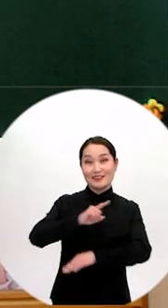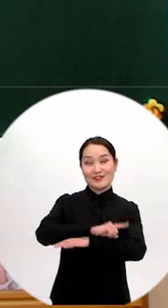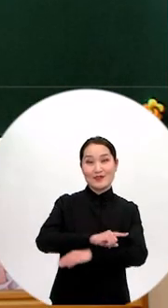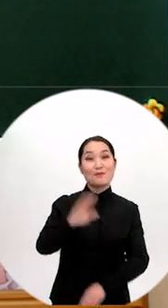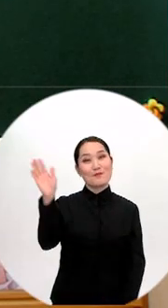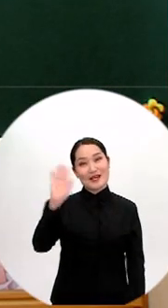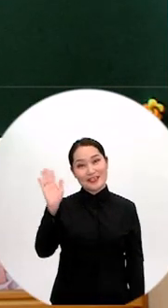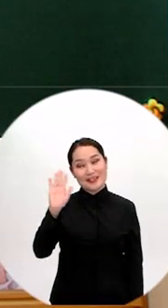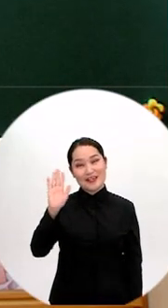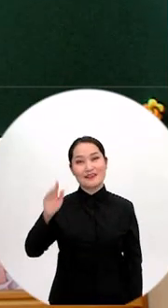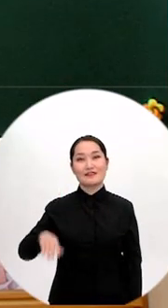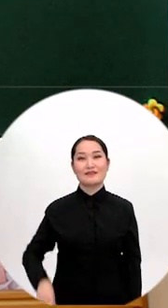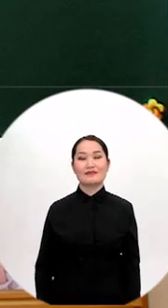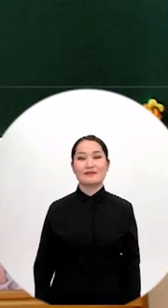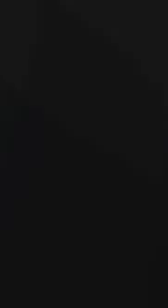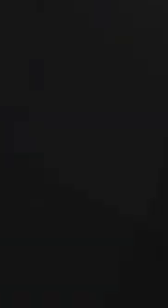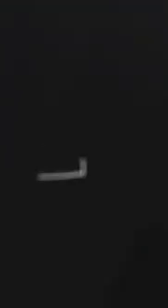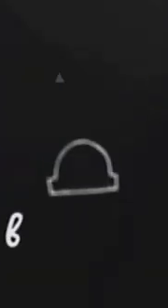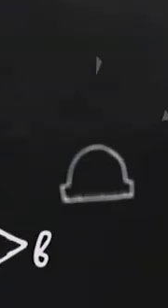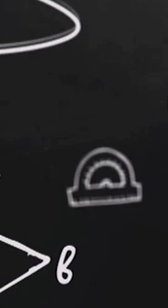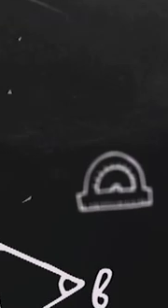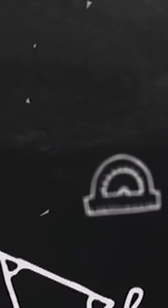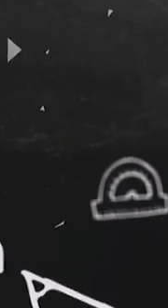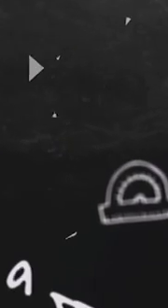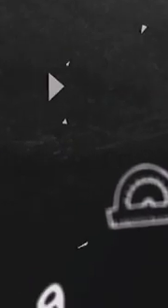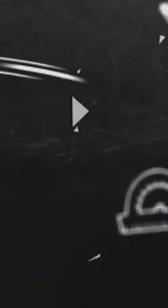Дараагийн хичээл хүртэл баяртай хүүхдүүдээ.